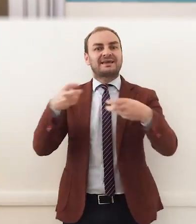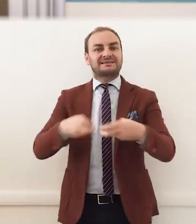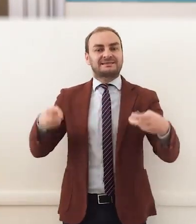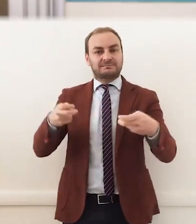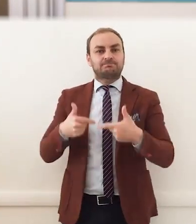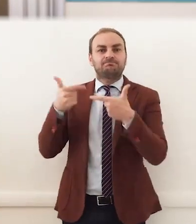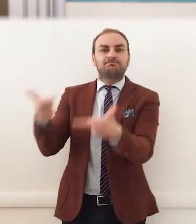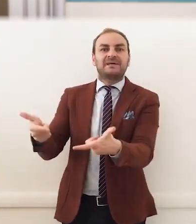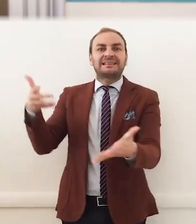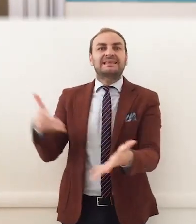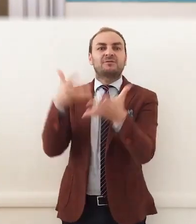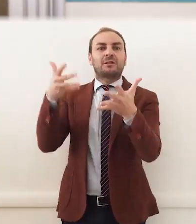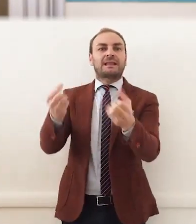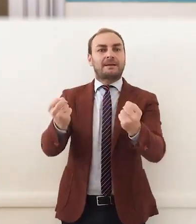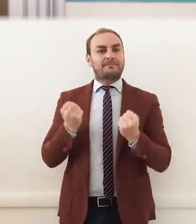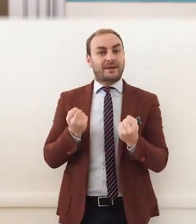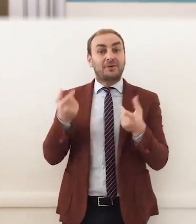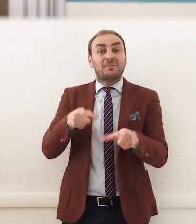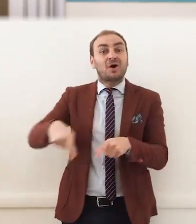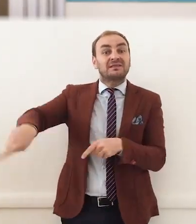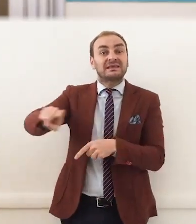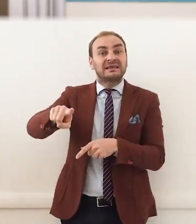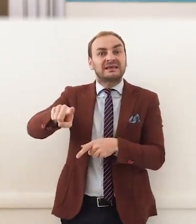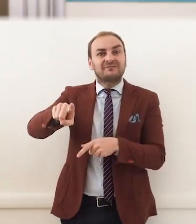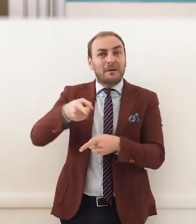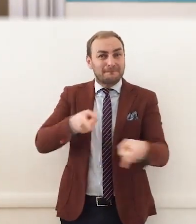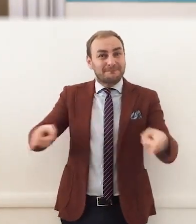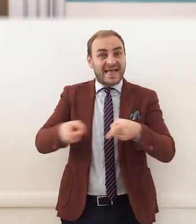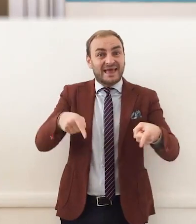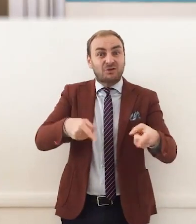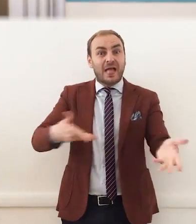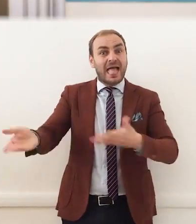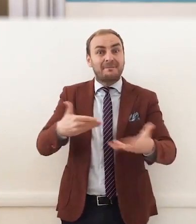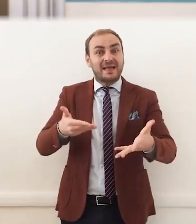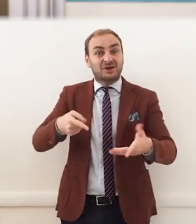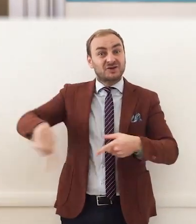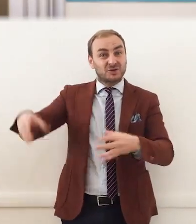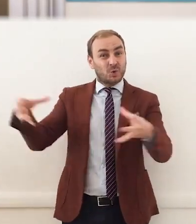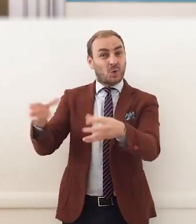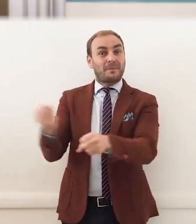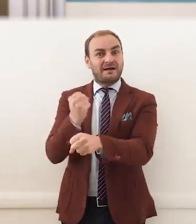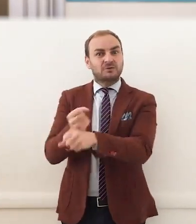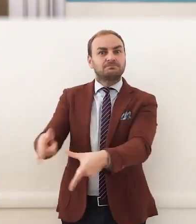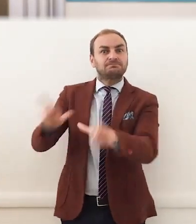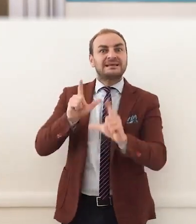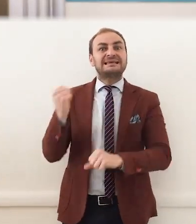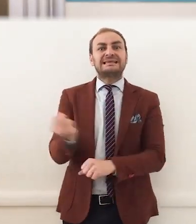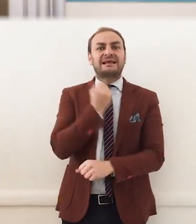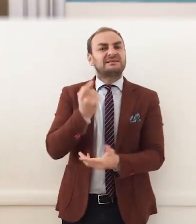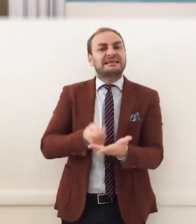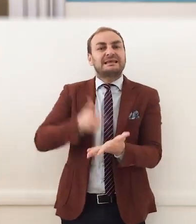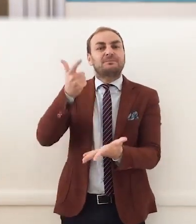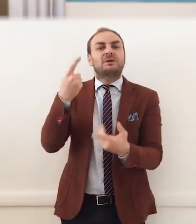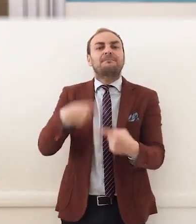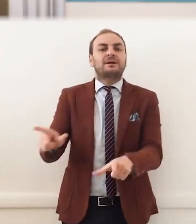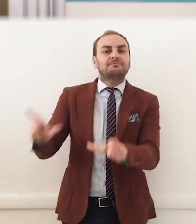migliore dei modi anche perché svolgono soprattutto in questo periodo di emergenza un servizio essenziale per la nostra